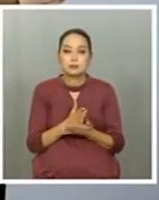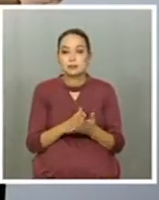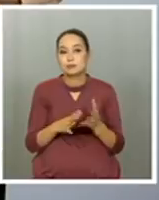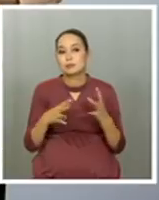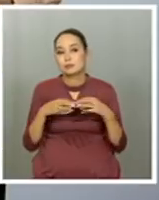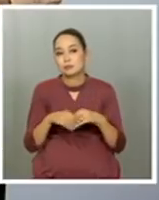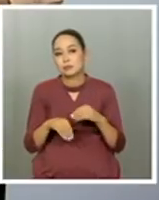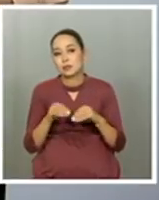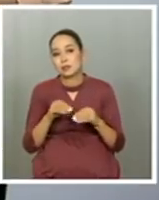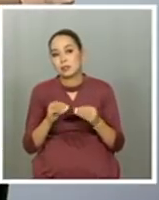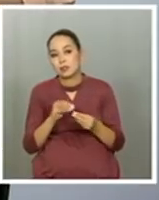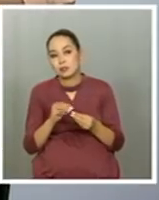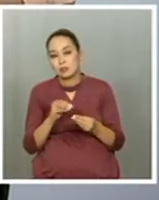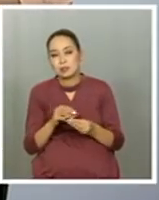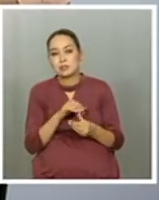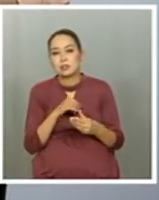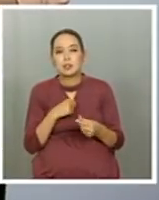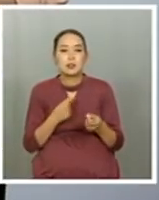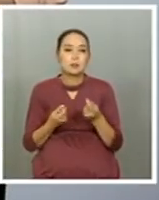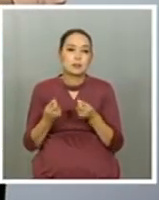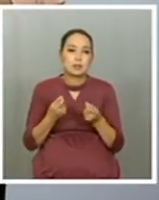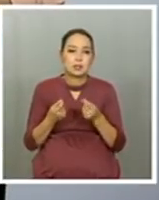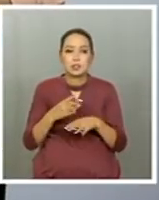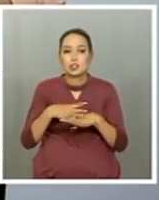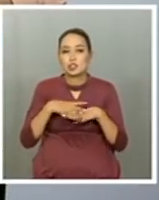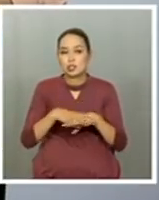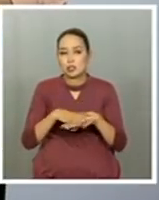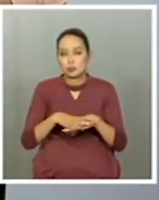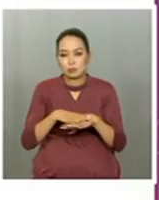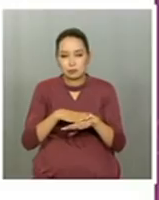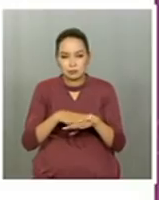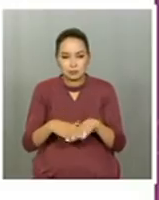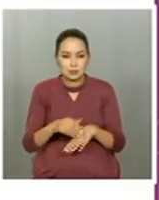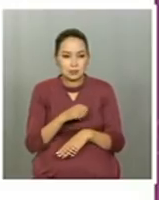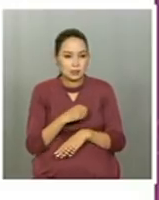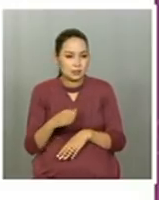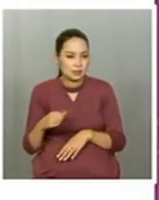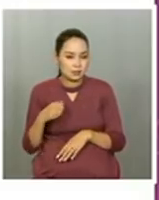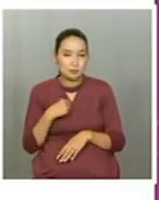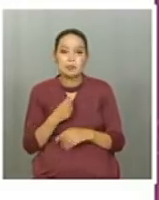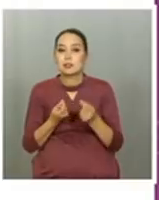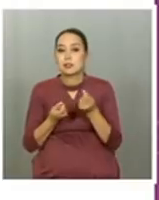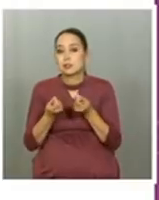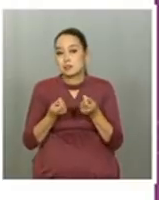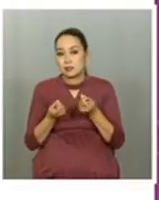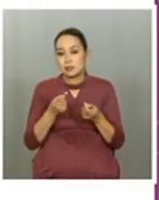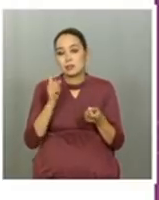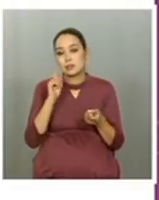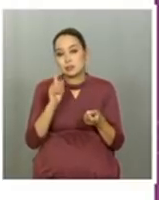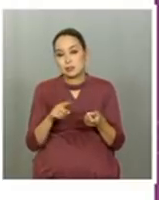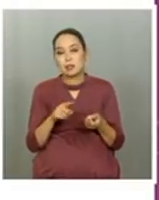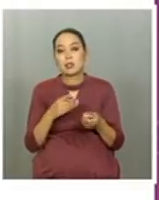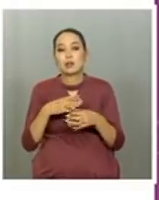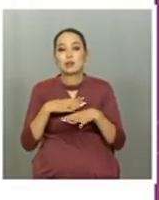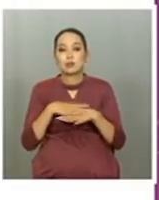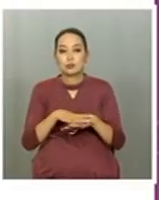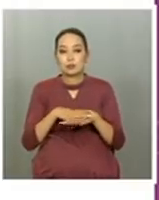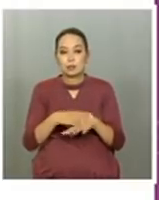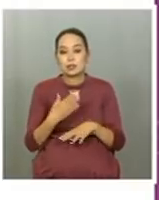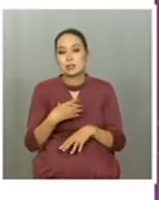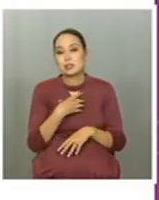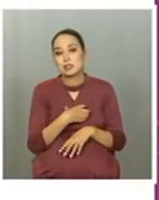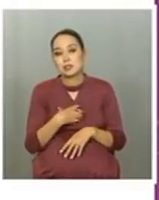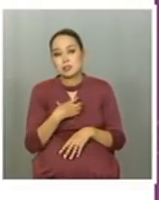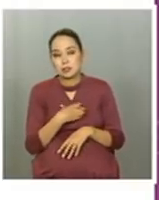Ағзалардың ең ұсақ бөлшегі жасуша екен жақсы білесіздер. Ұсақ ағзалардың жасушаларын негізгі